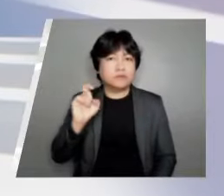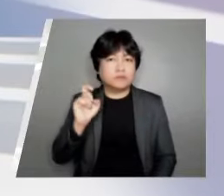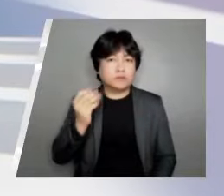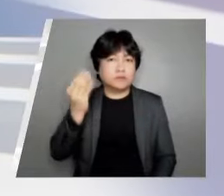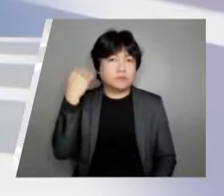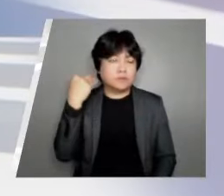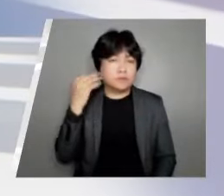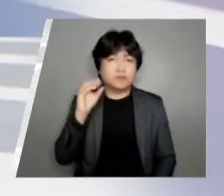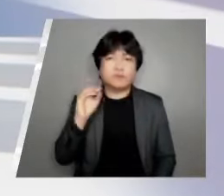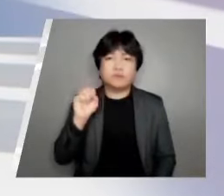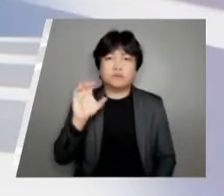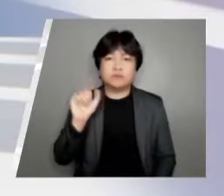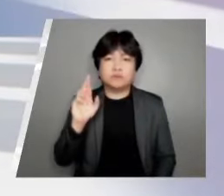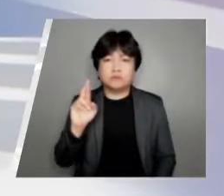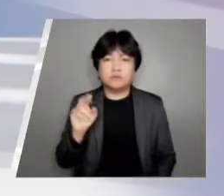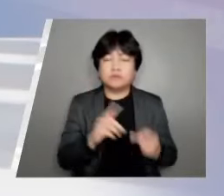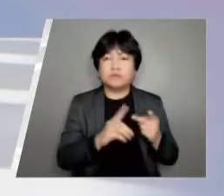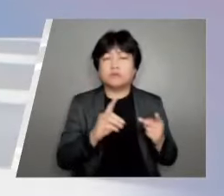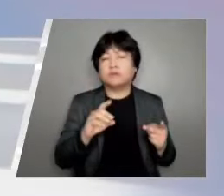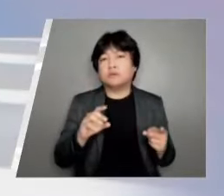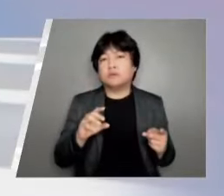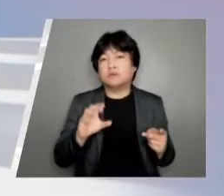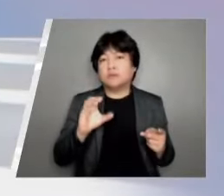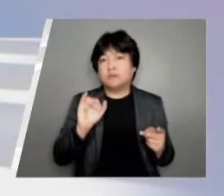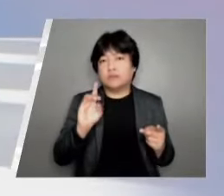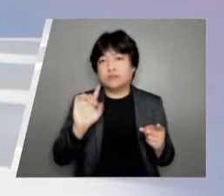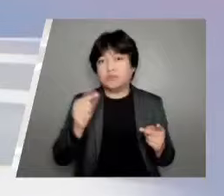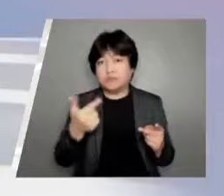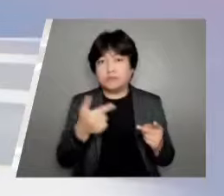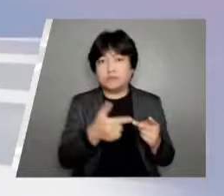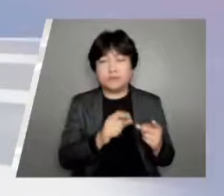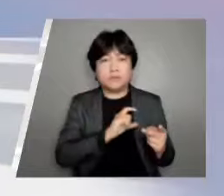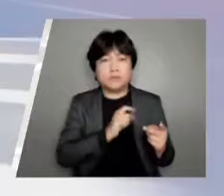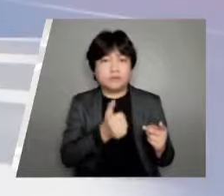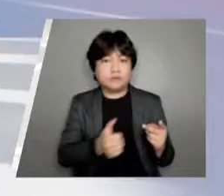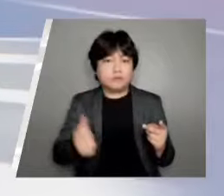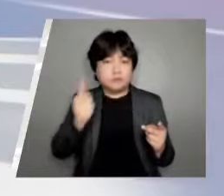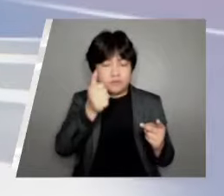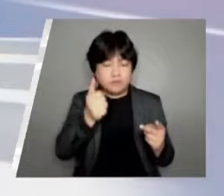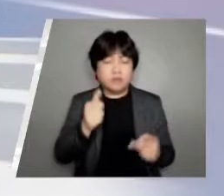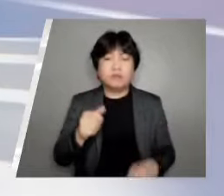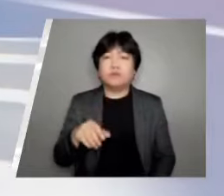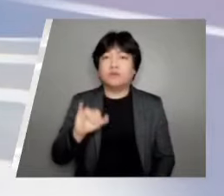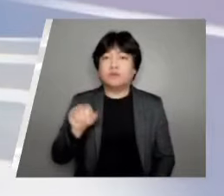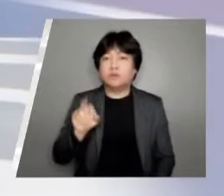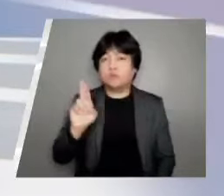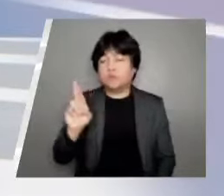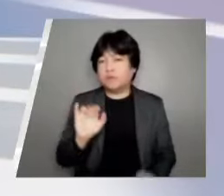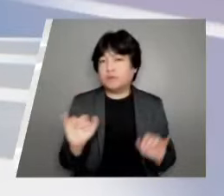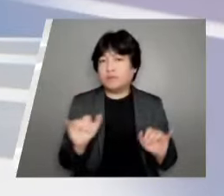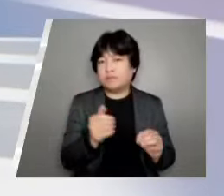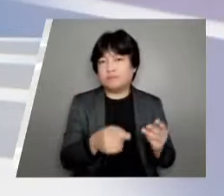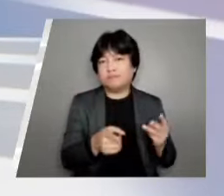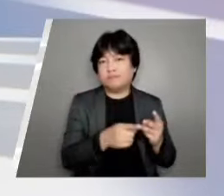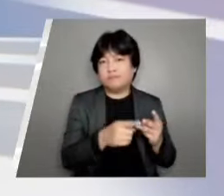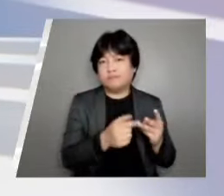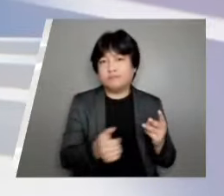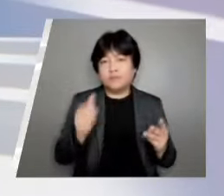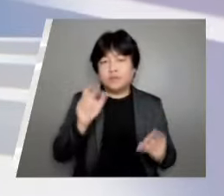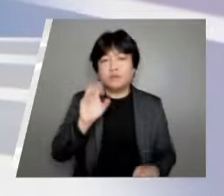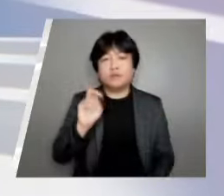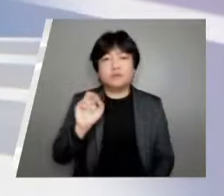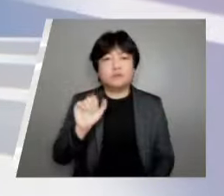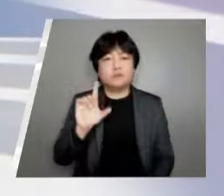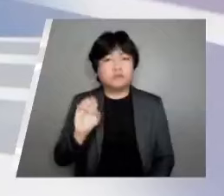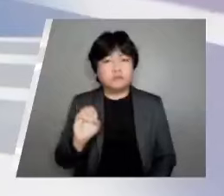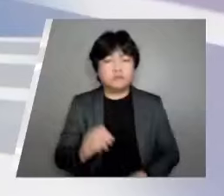PNP CIDG directors Romeo Karamat Jr. at Eliezer Mata, at NAPOLCOM Commissioner Edelberto Leonardo. Sabi sa